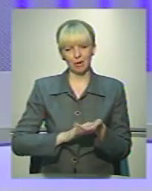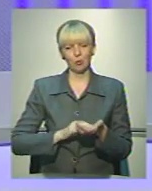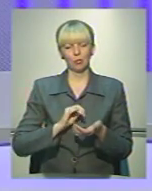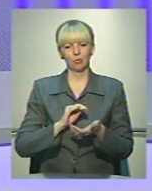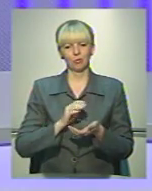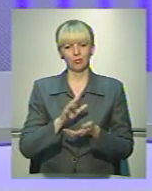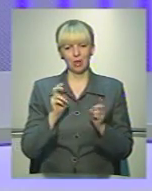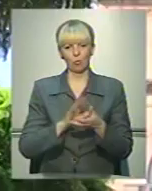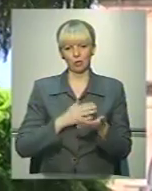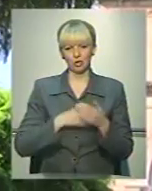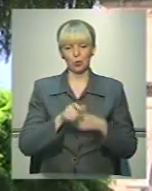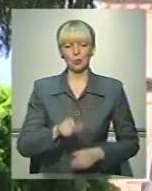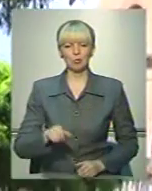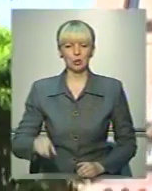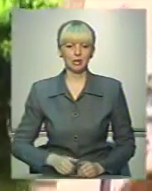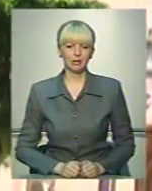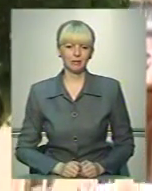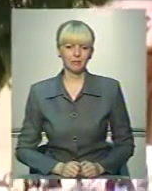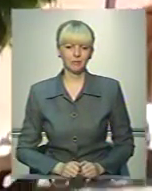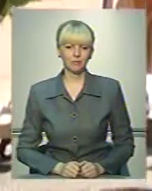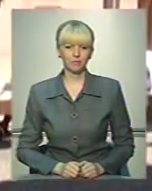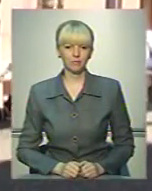наші кореспонденти.